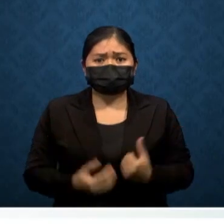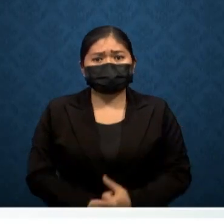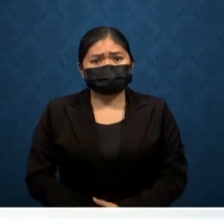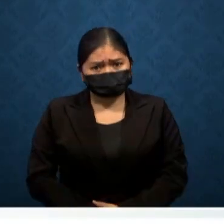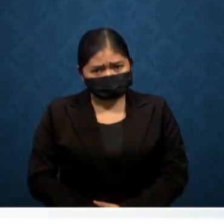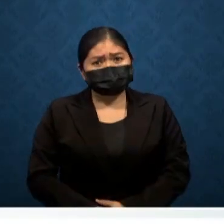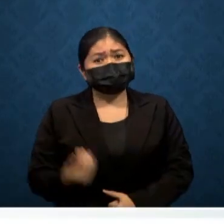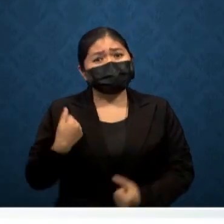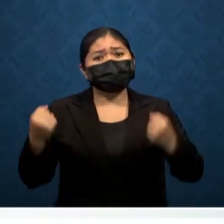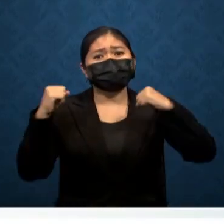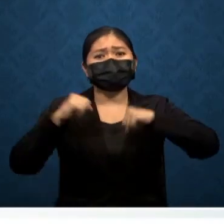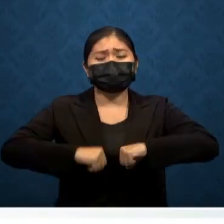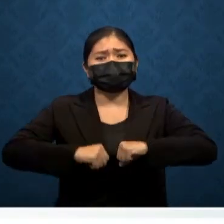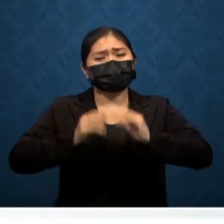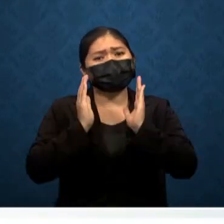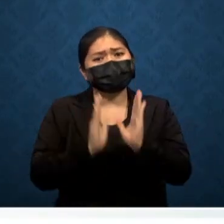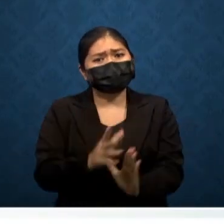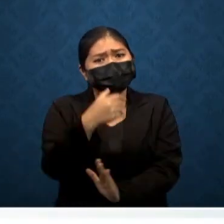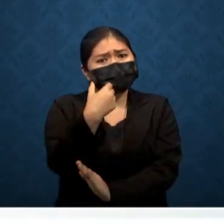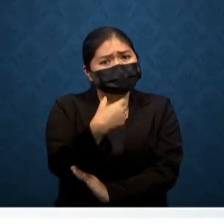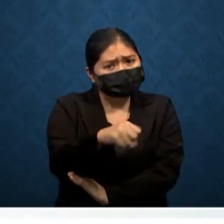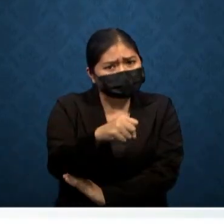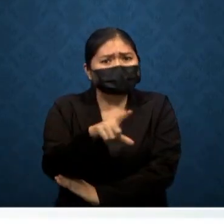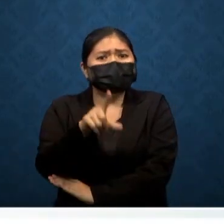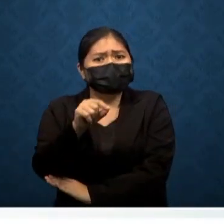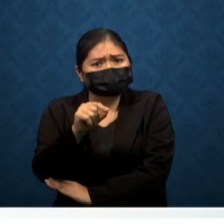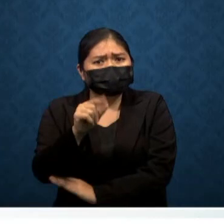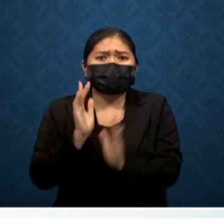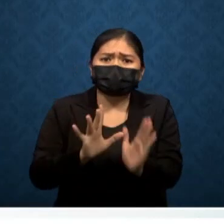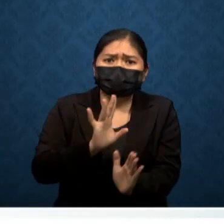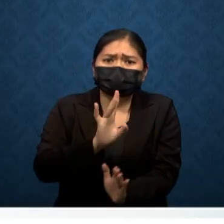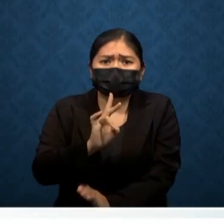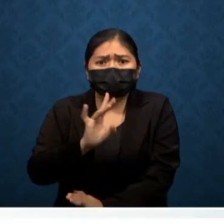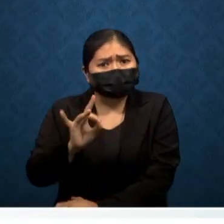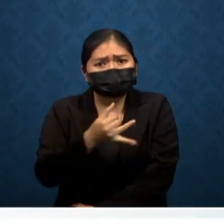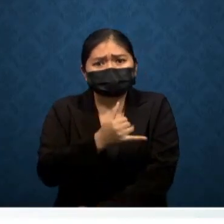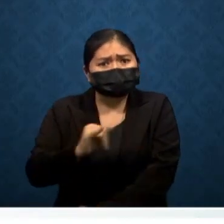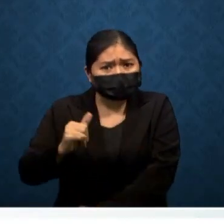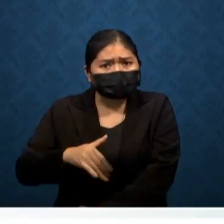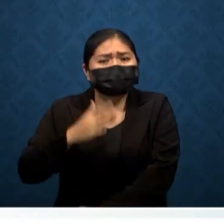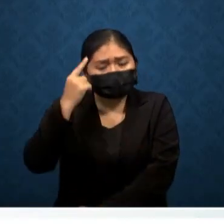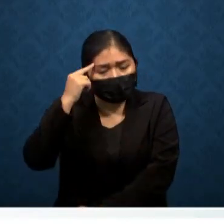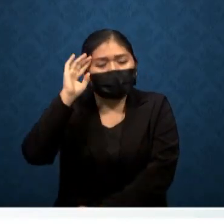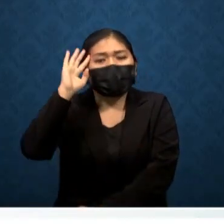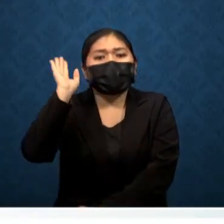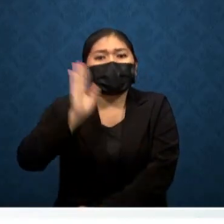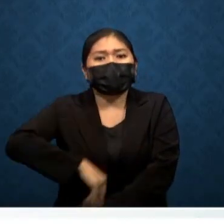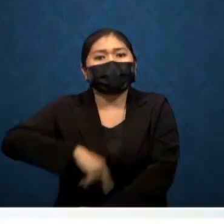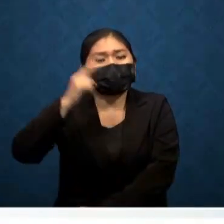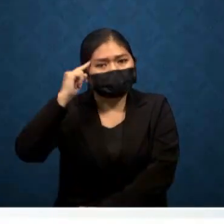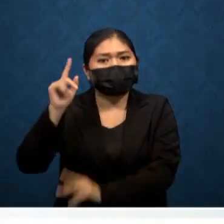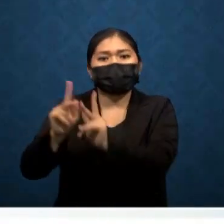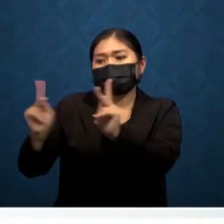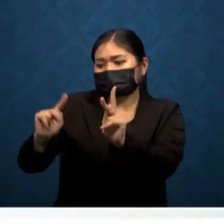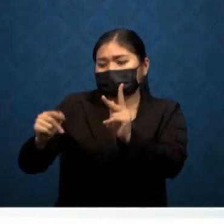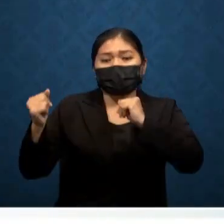มีมะติประมาณ 10 กว่าคนมั่งกับ 20 คนมั่งบางข้าง 7-8 คนมั่งผมก็ถึงบางอ้อ ออกรรมอธิการเขา